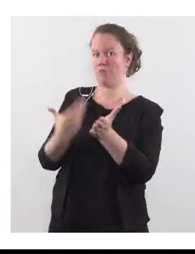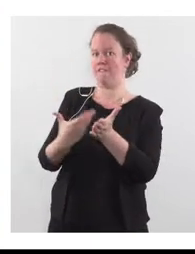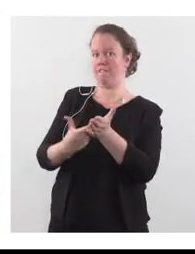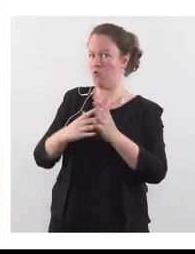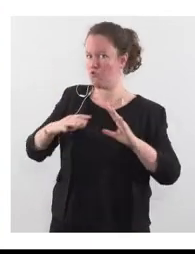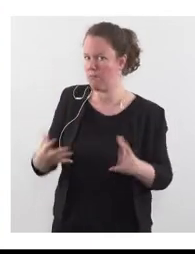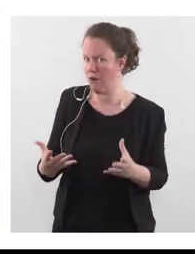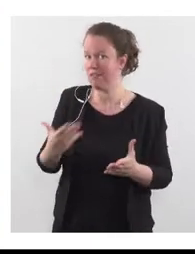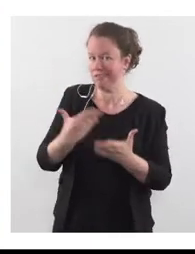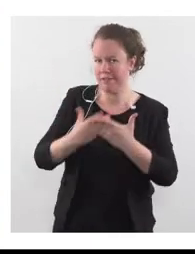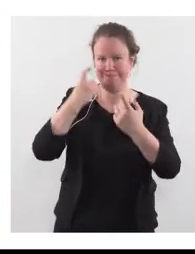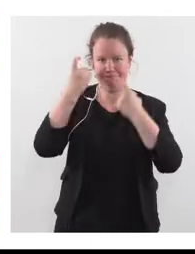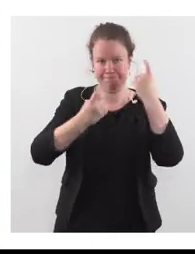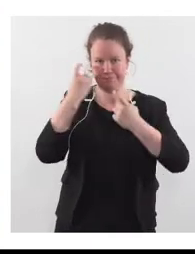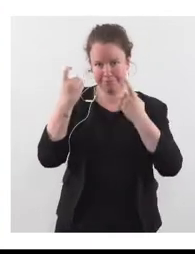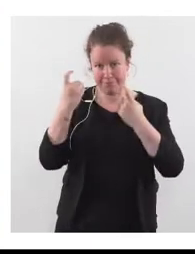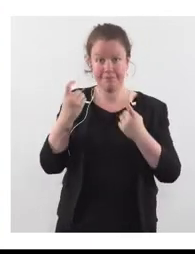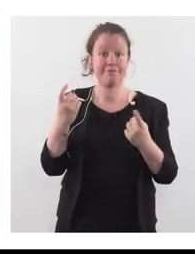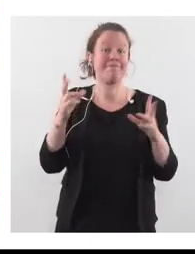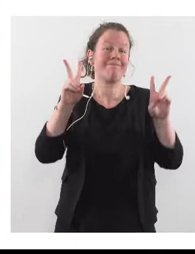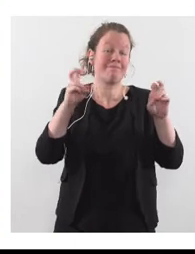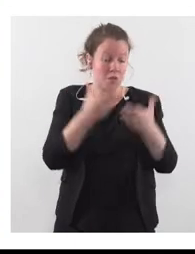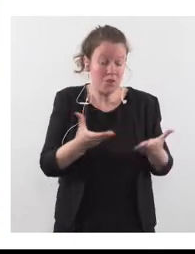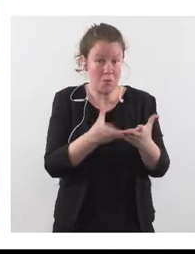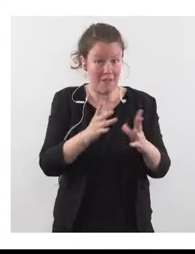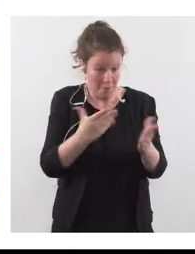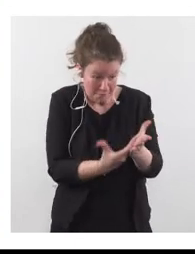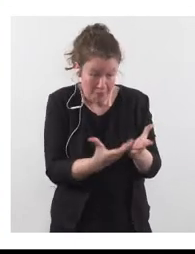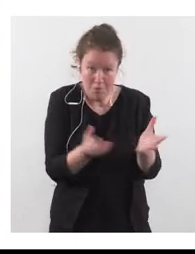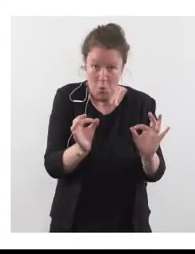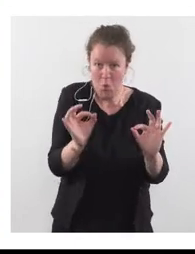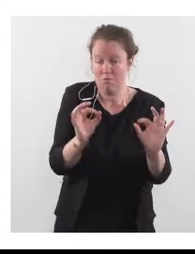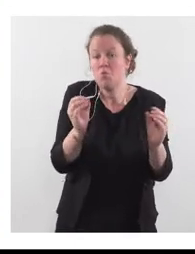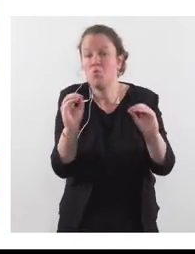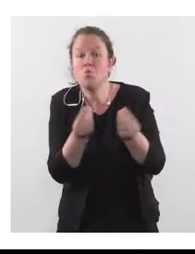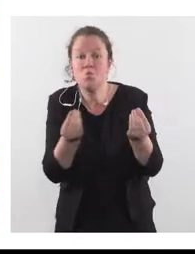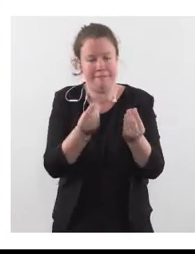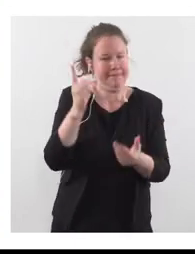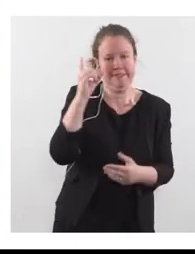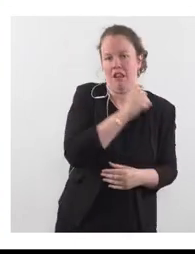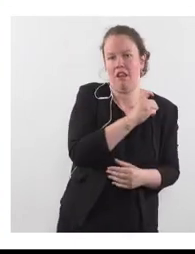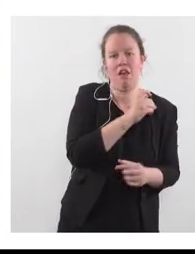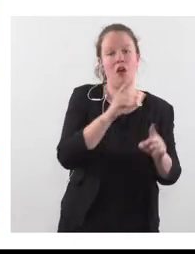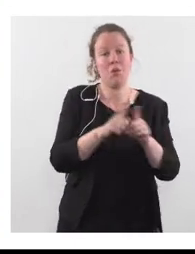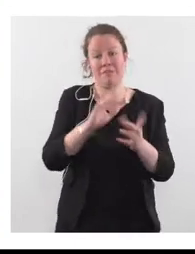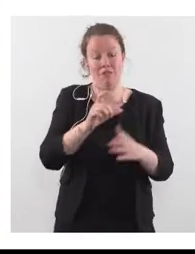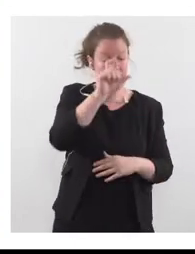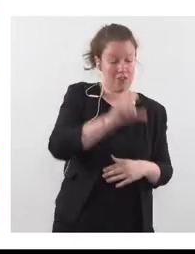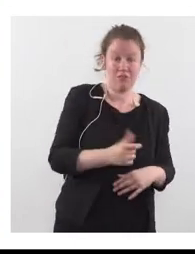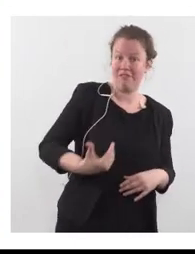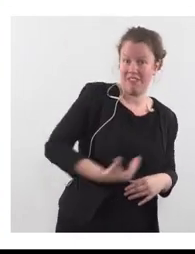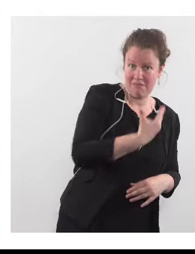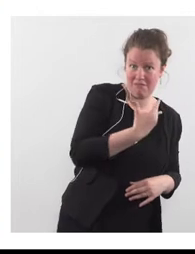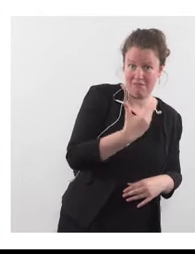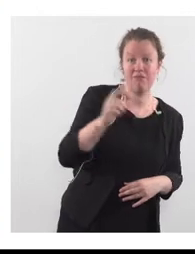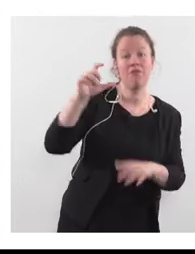bien sûr pas complètement, aux difficultés liées à l'établissement de la preuve et à l'inégalité des armes écrasantes entre la victime